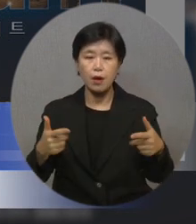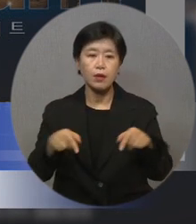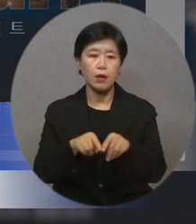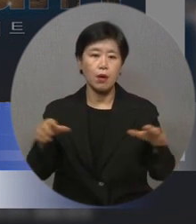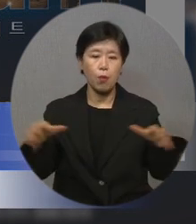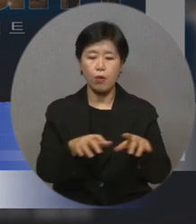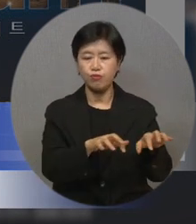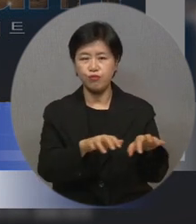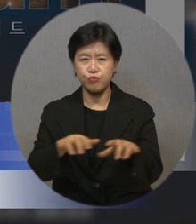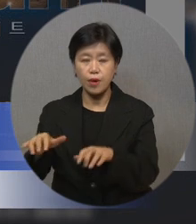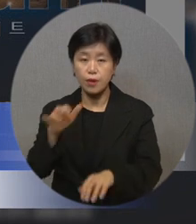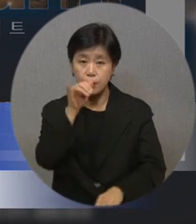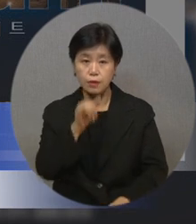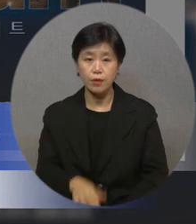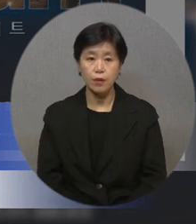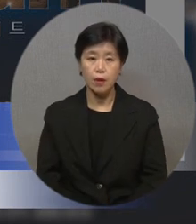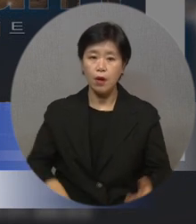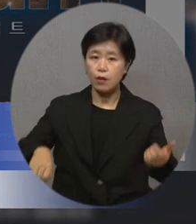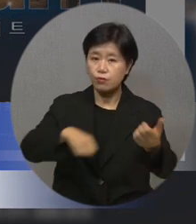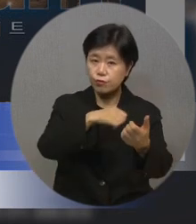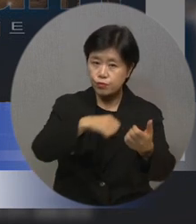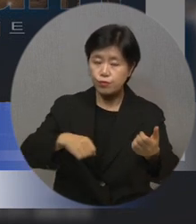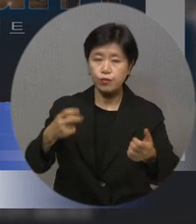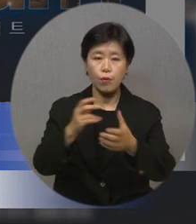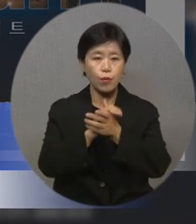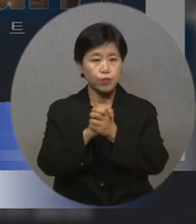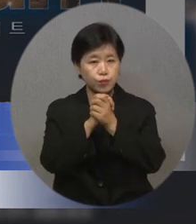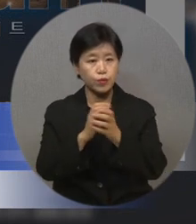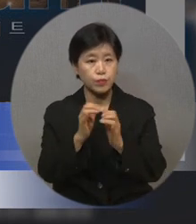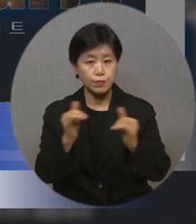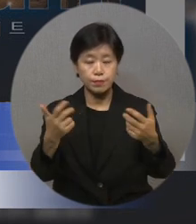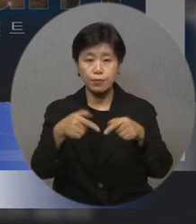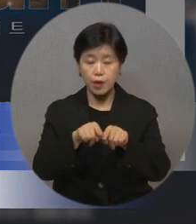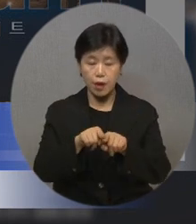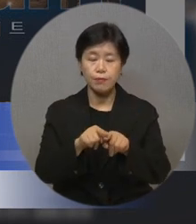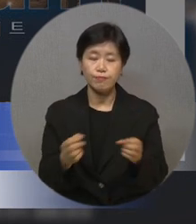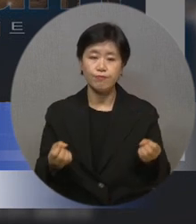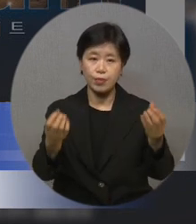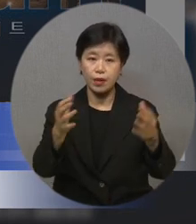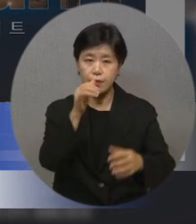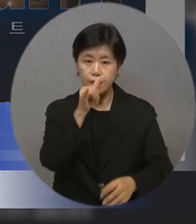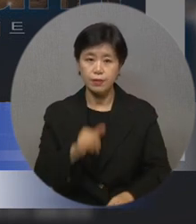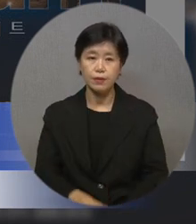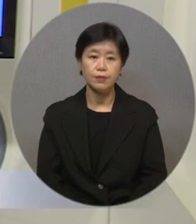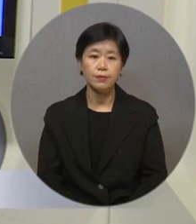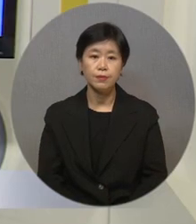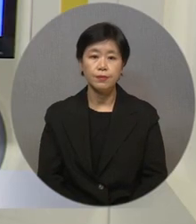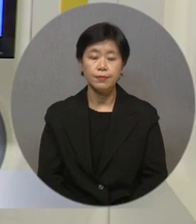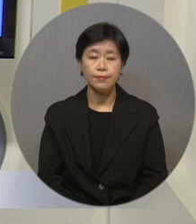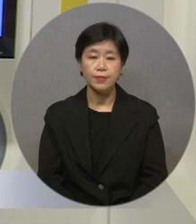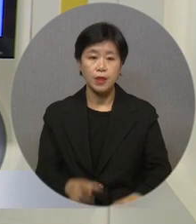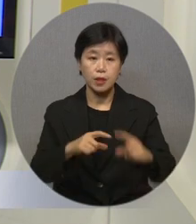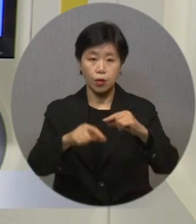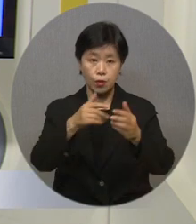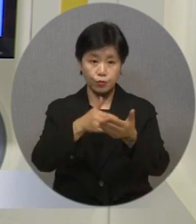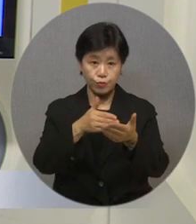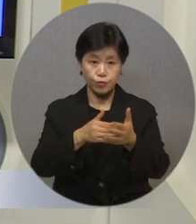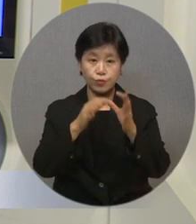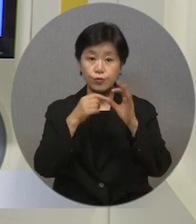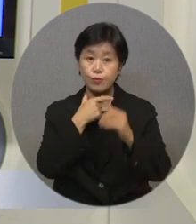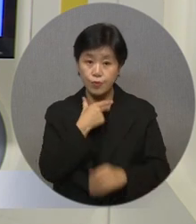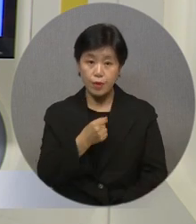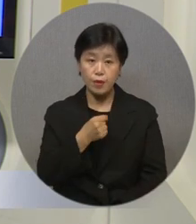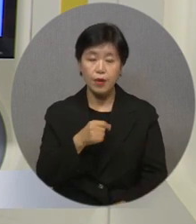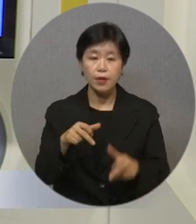아울러 오케스트라와 성악가들이 준비한 공연도 함께 열립니다 더 자세한 뉴스는